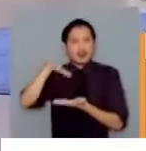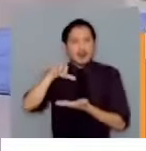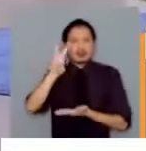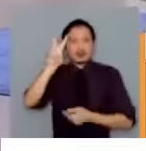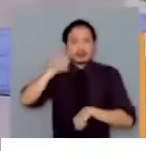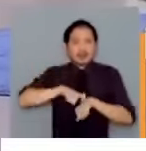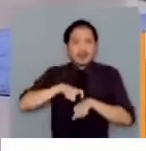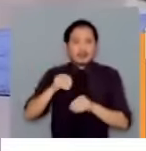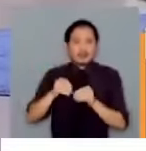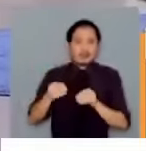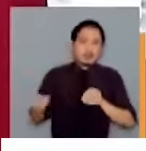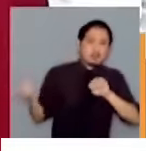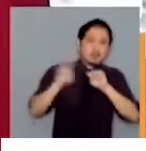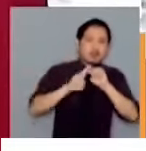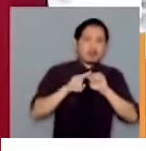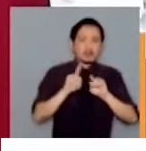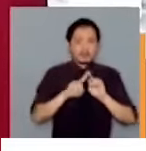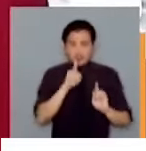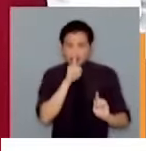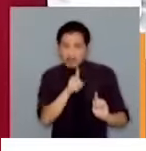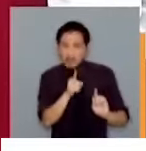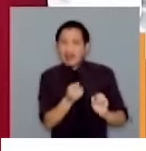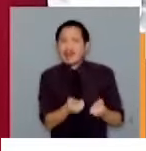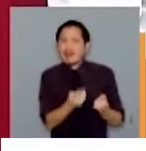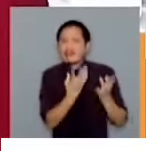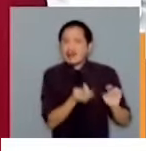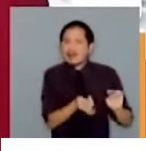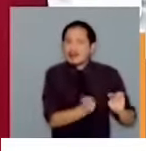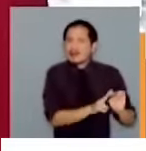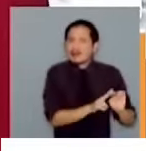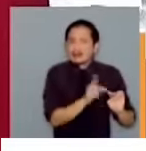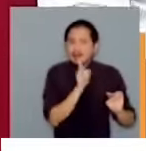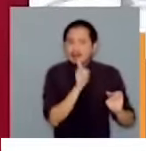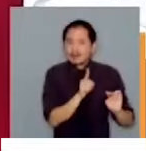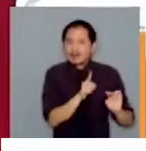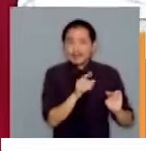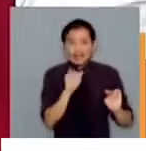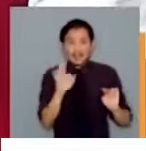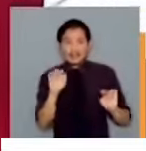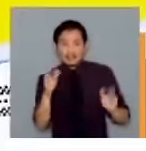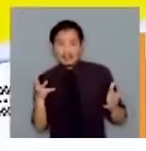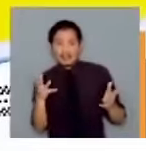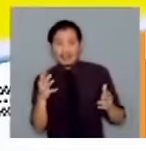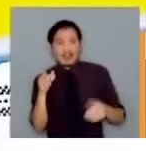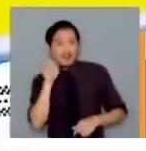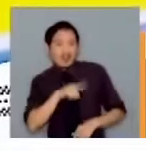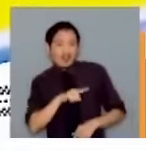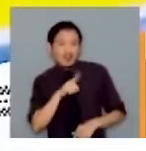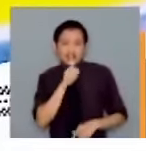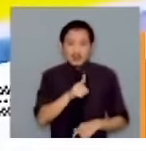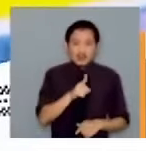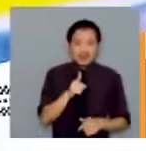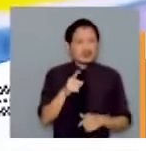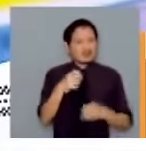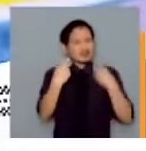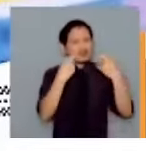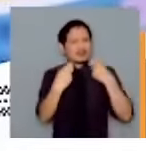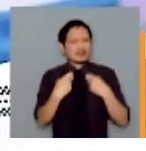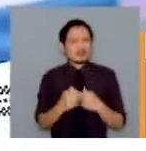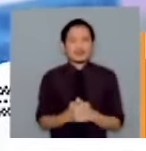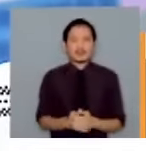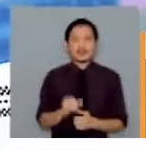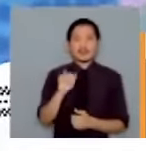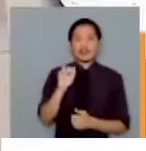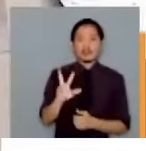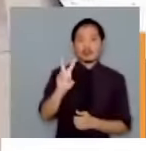tubo ng pera ang masasabi natin na too good to be true at yung legit? Okay. Siguro anything above 2% on a monthly return,